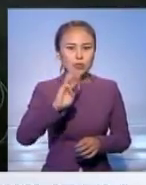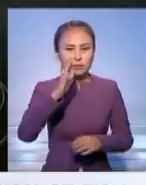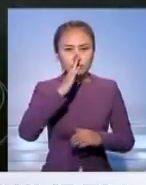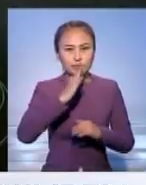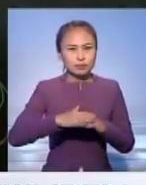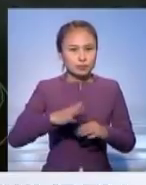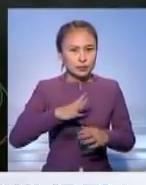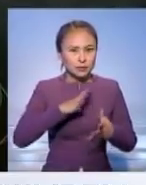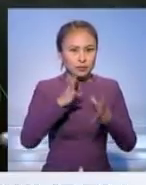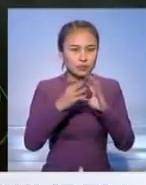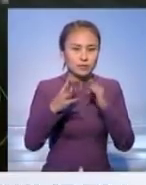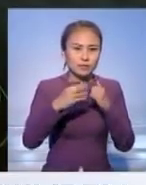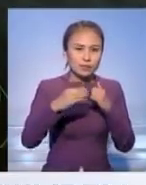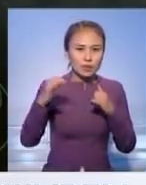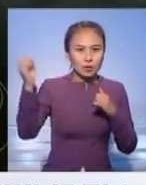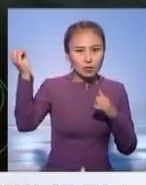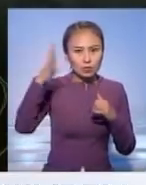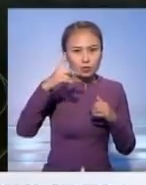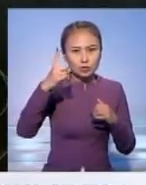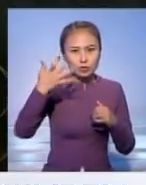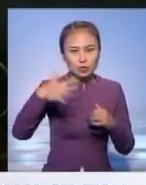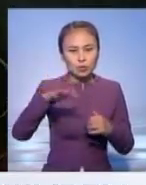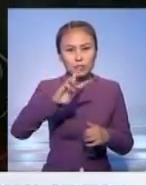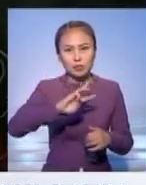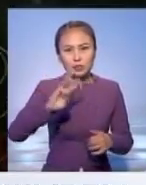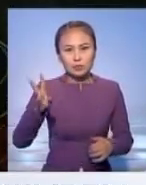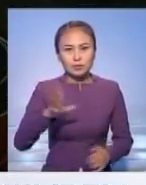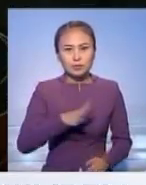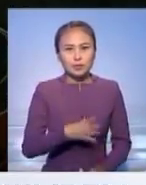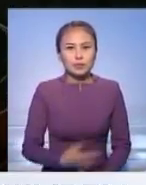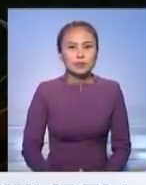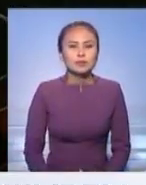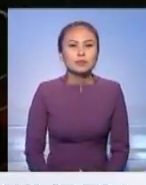еді. Жалпы жер мен күннің арасы 150 миллион шақырым.